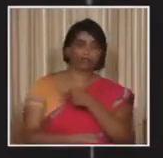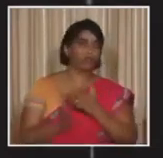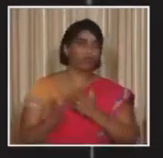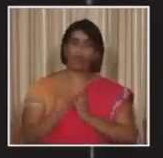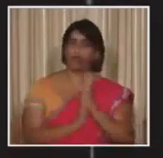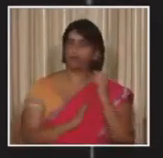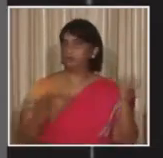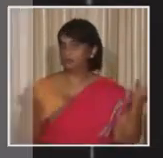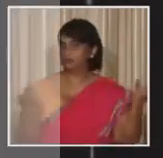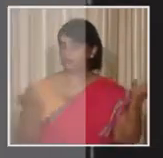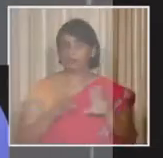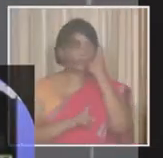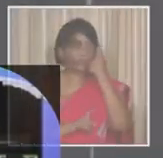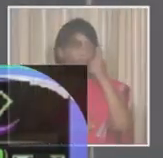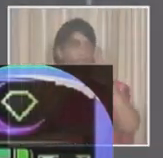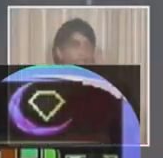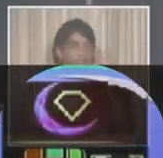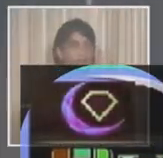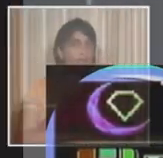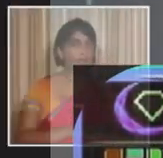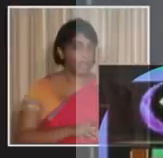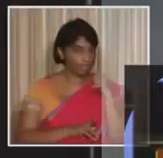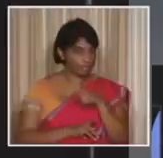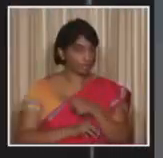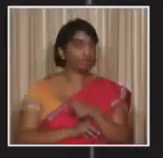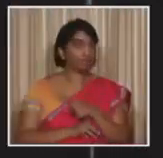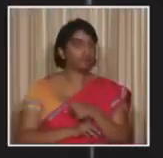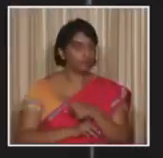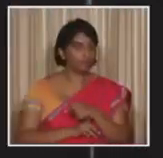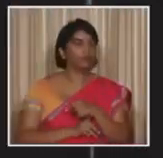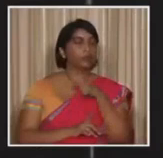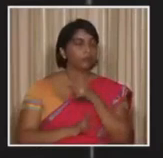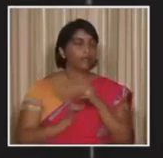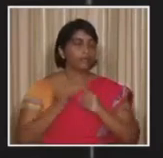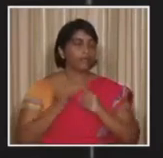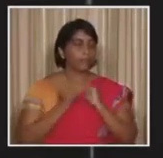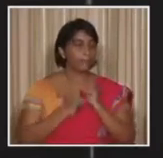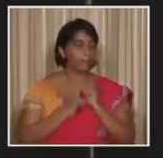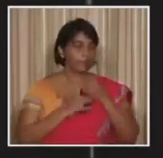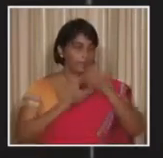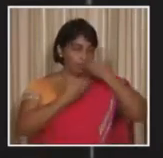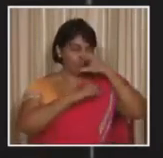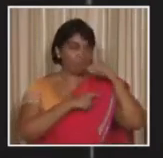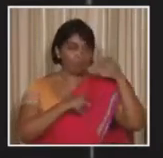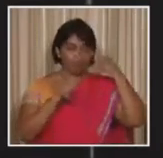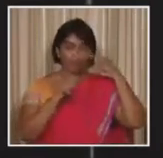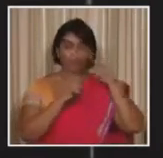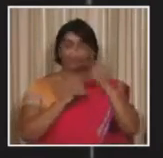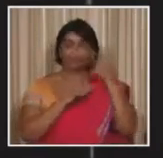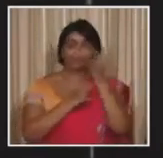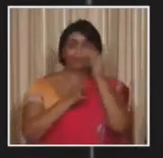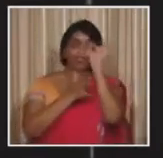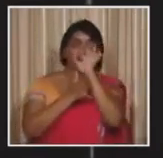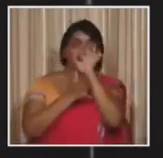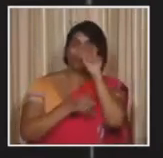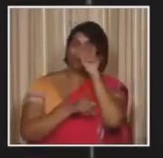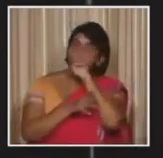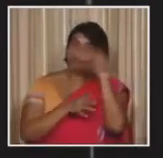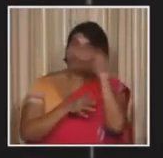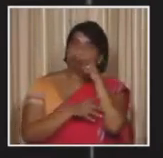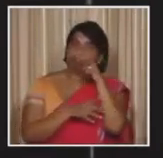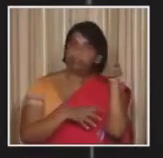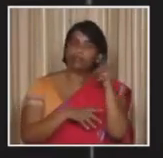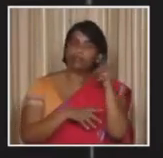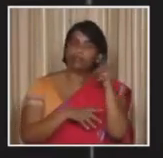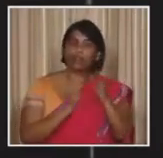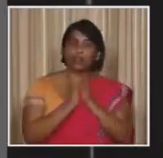ஏகட அங்கிலி கஹான விநாசகான கிசிம ஐதியாக நே ஏமனம் 1770 வேதி மே சென்னத் பர்ணமிதானியன்